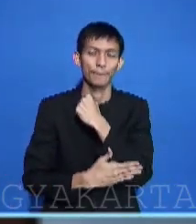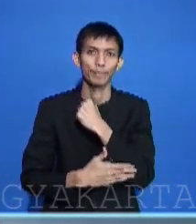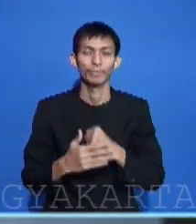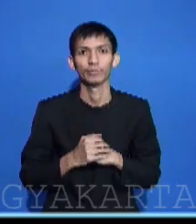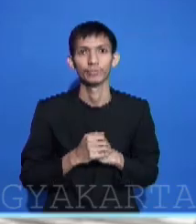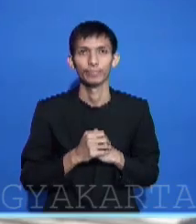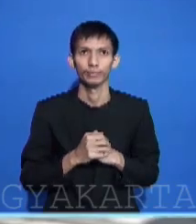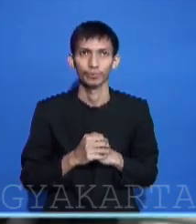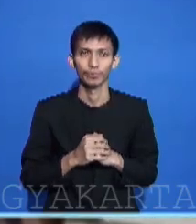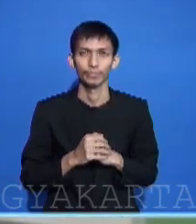TV Yogyakarta melaporkan